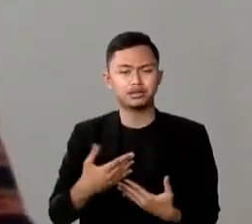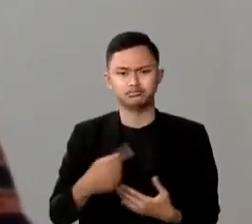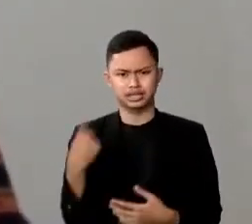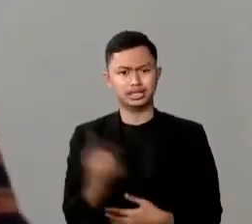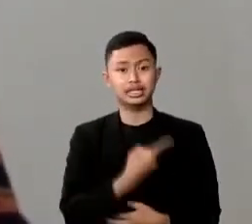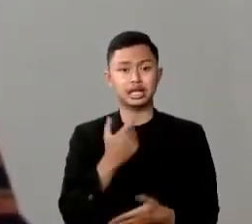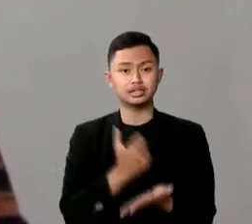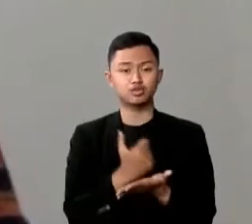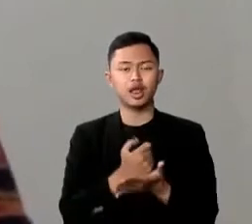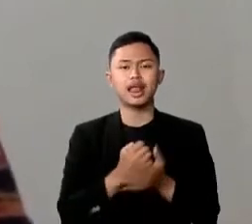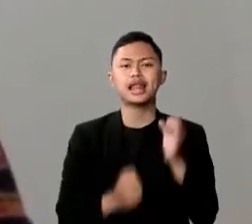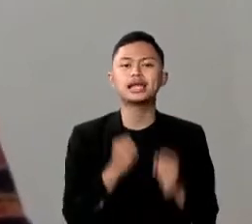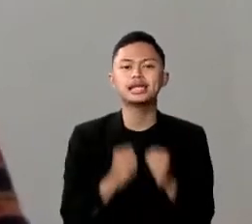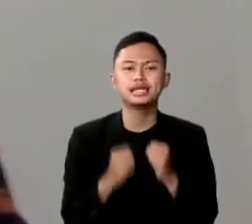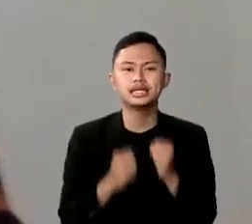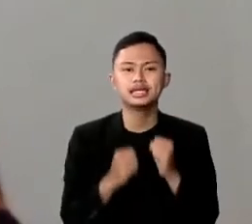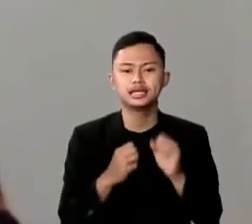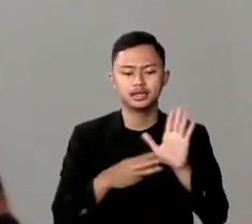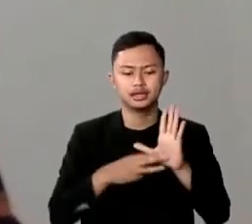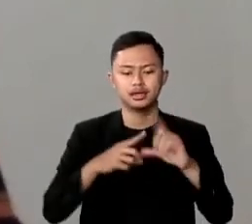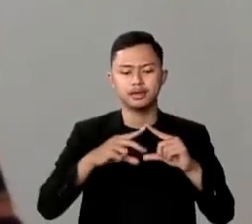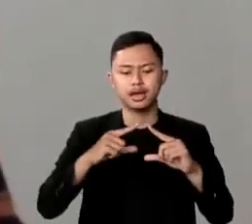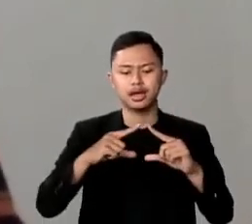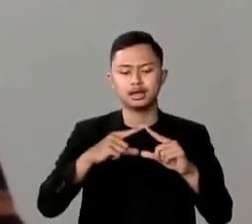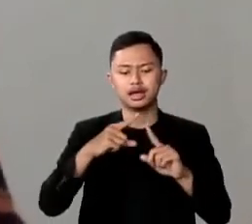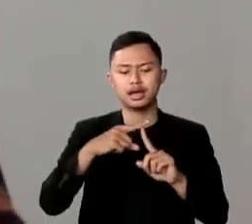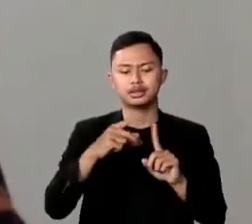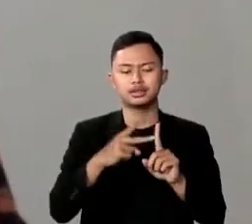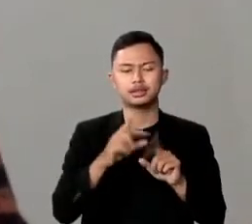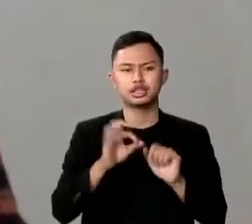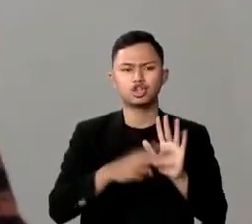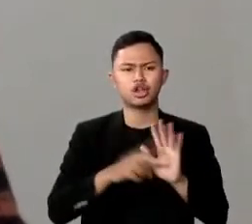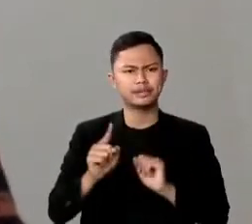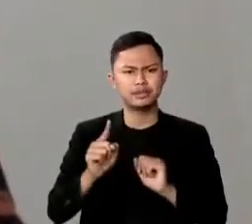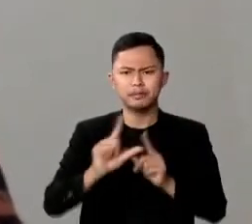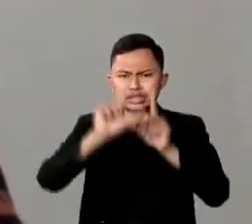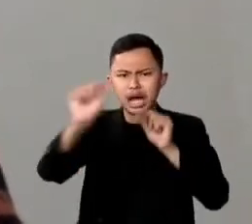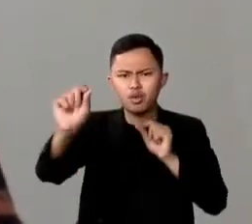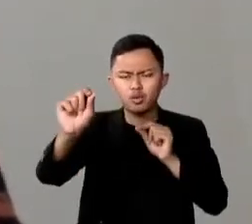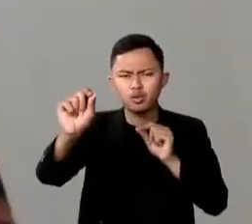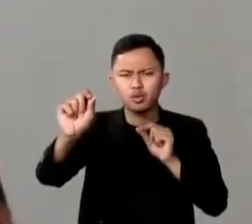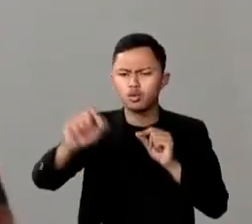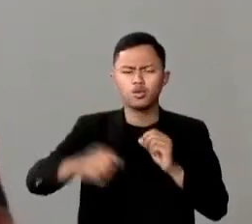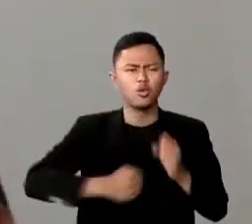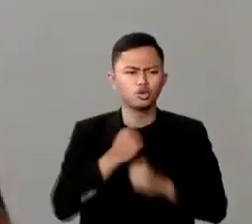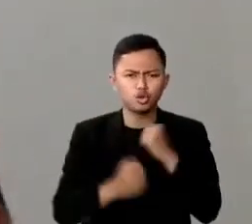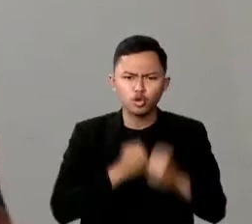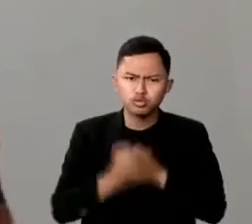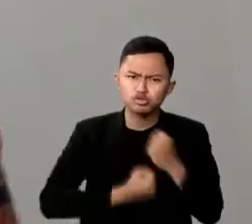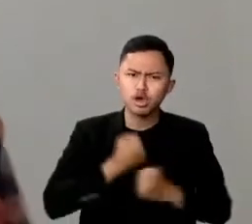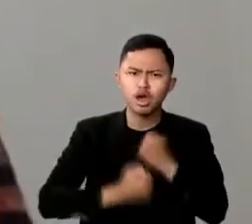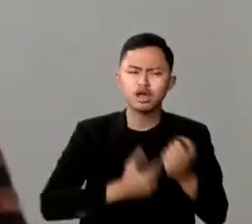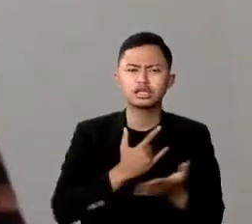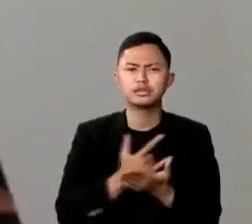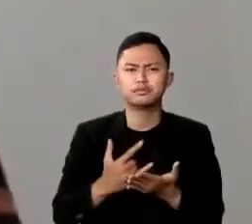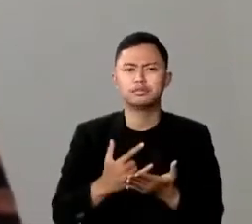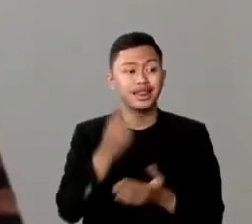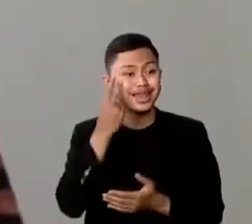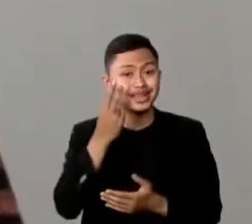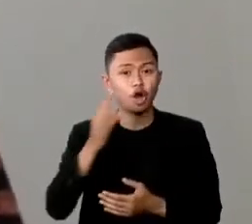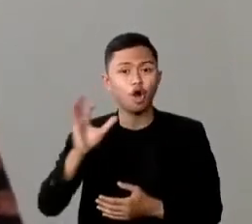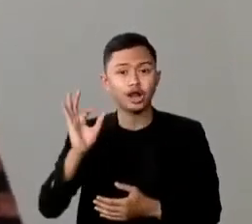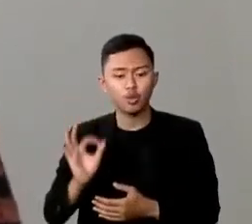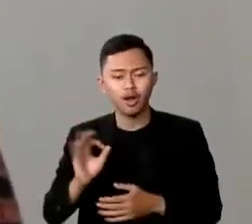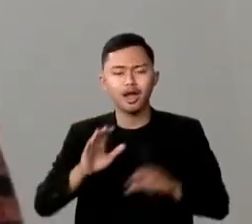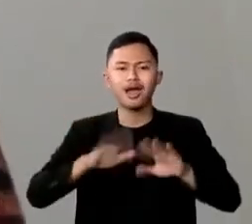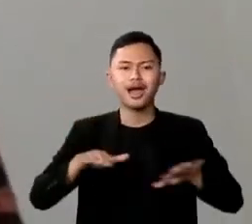nih tapi semua kelelahan kekhawatiran gitu tidak akan ada artinya dibandingkan dengan orang tua dan anak yang dirawat Adik